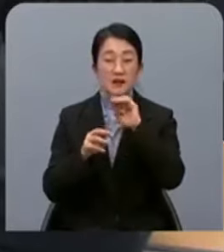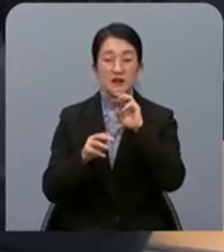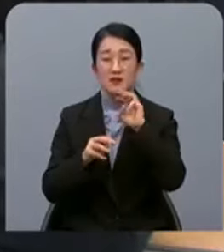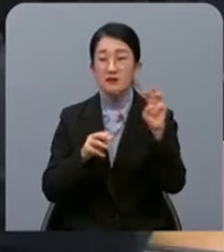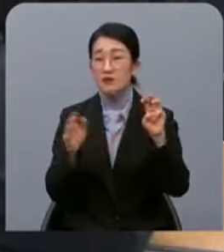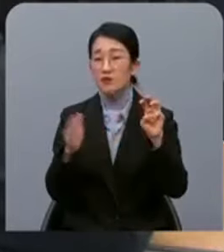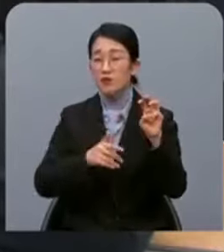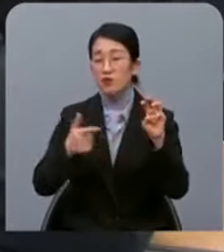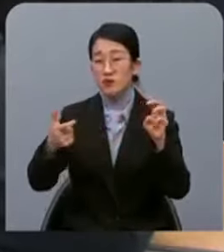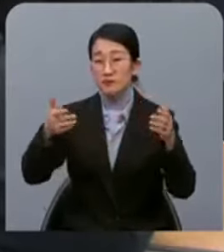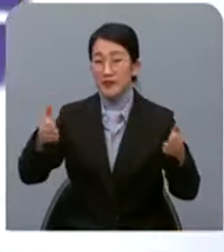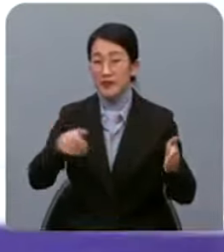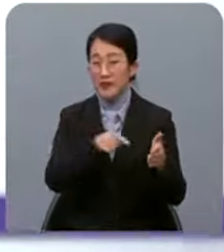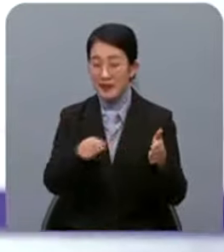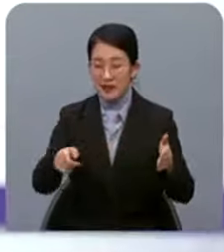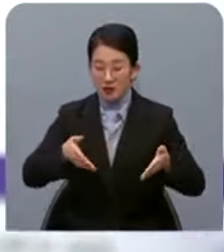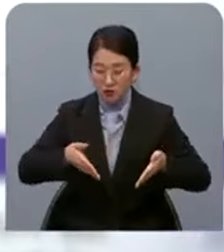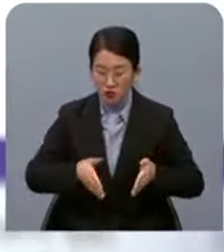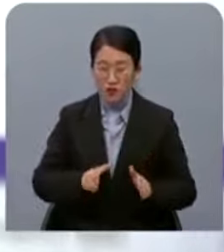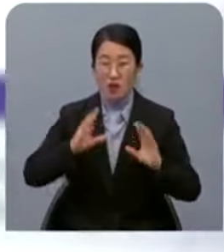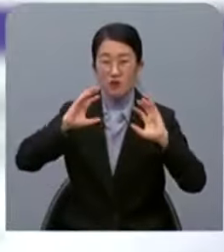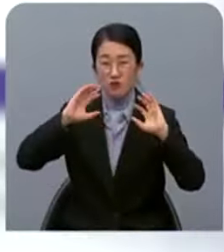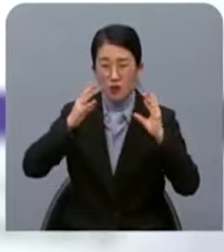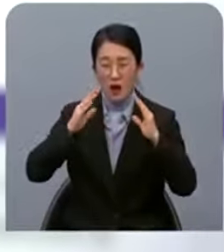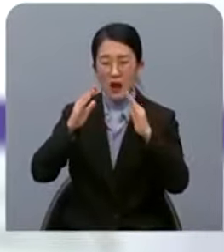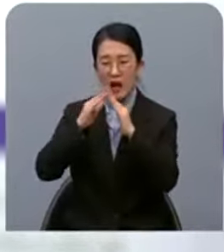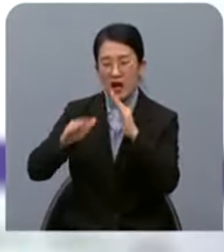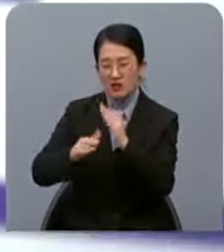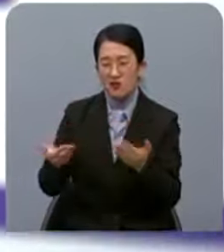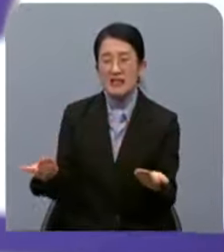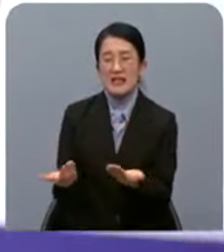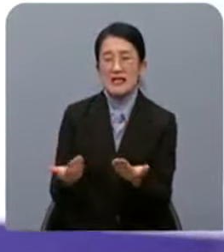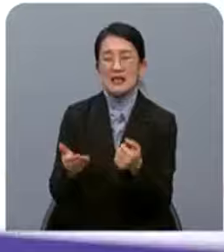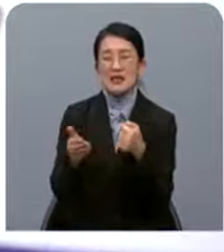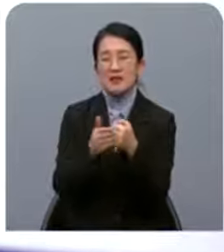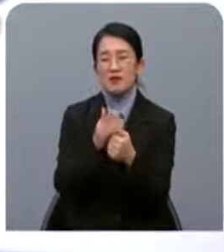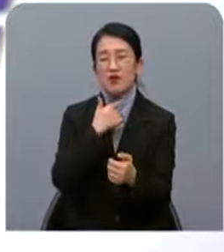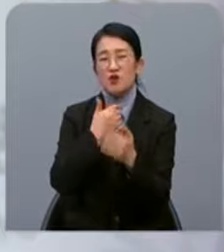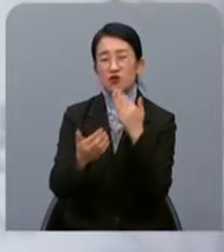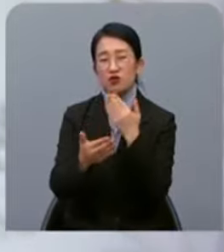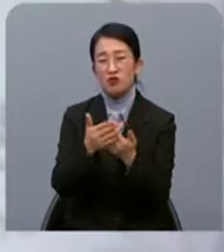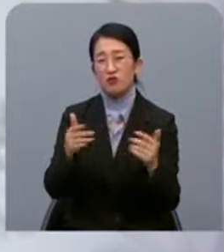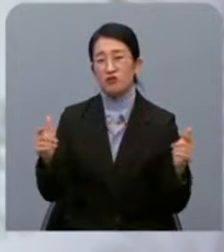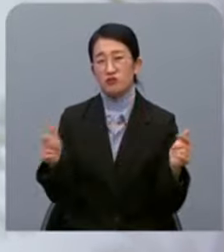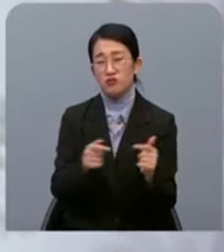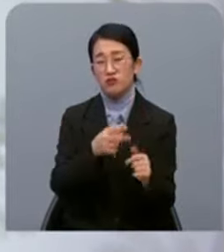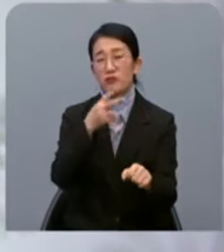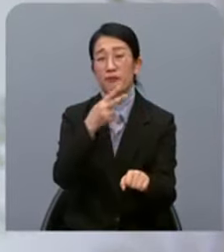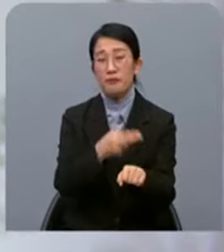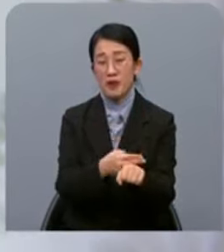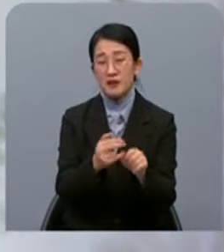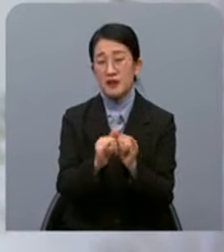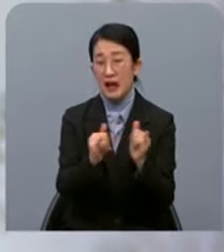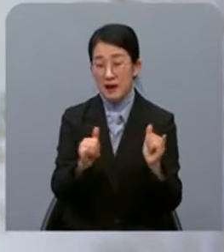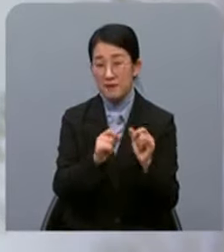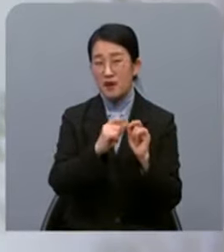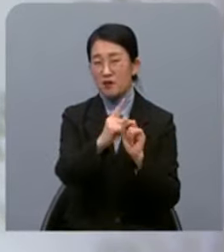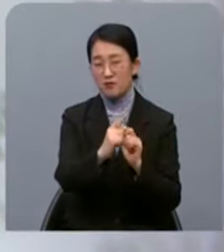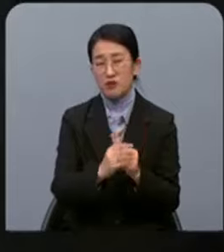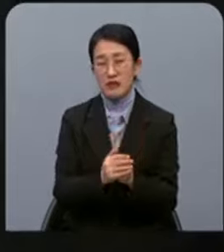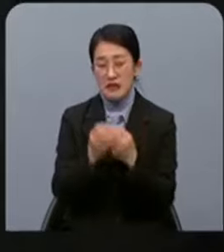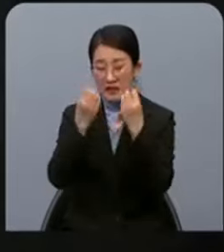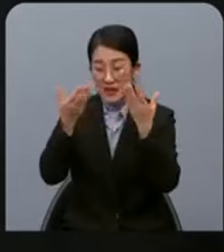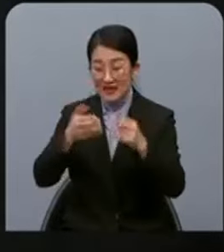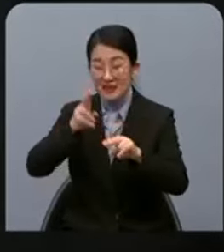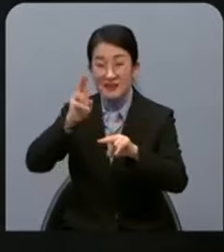60대까지 주로 출산과 육아, 가사로 경력 단절을 겪은 여성들입니다. 새 일자리를 찾는 데